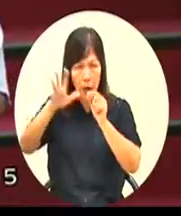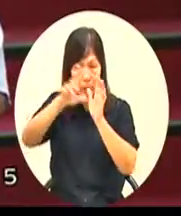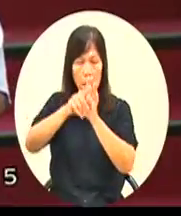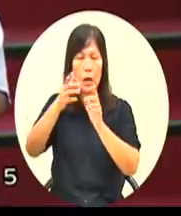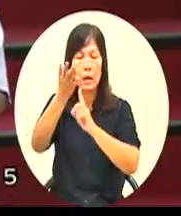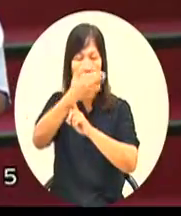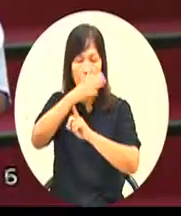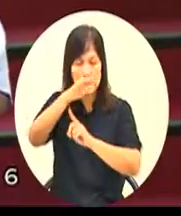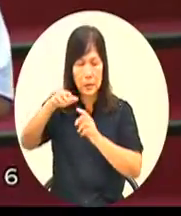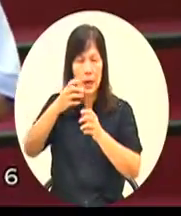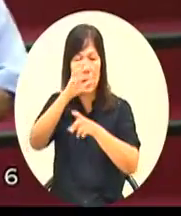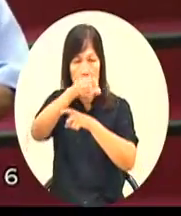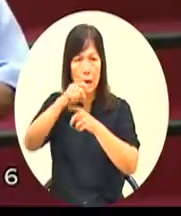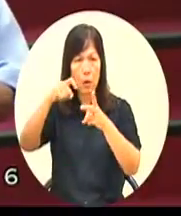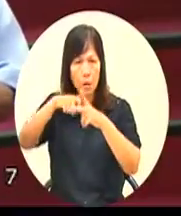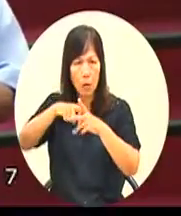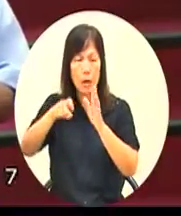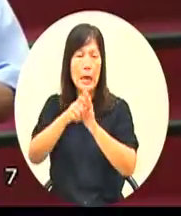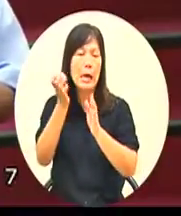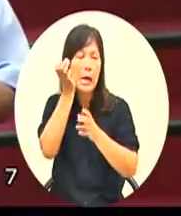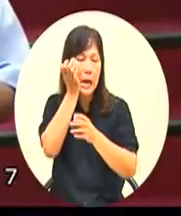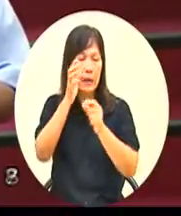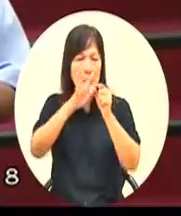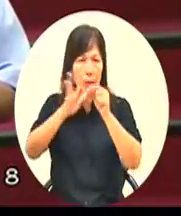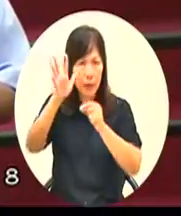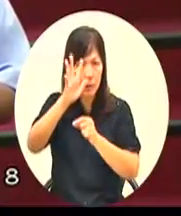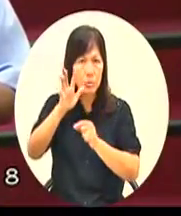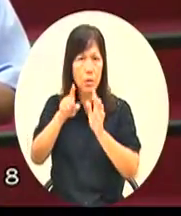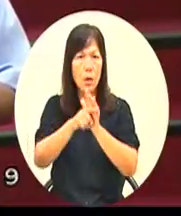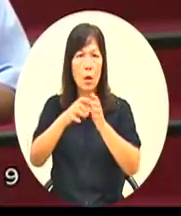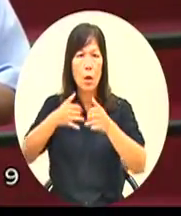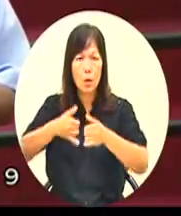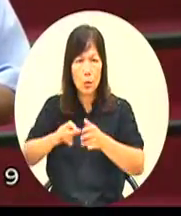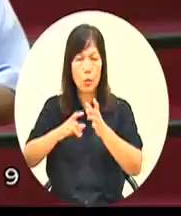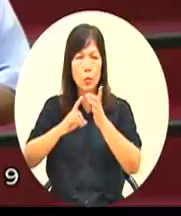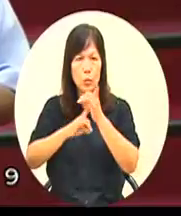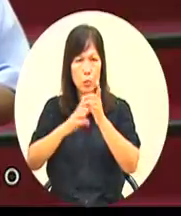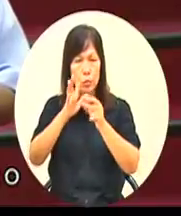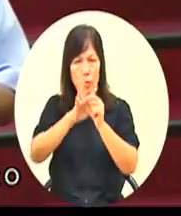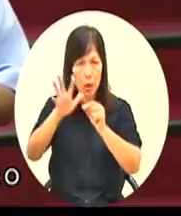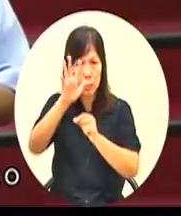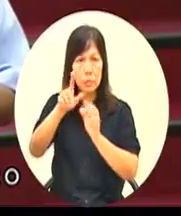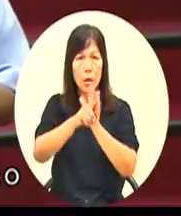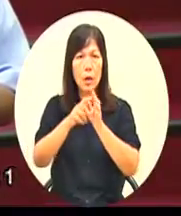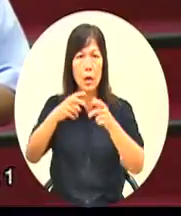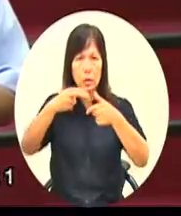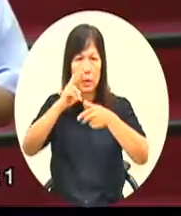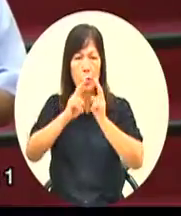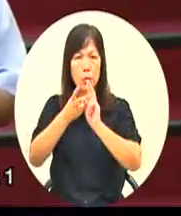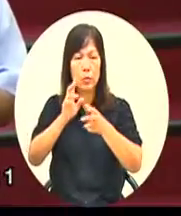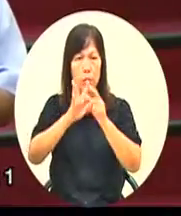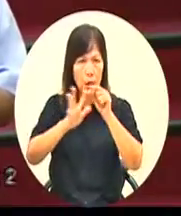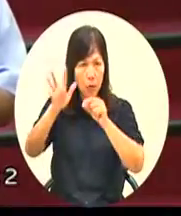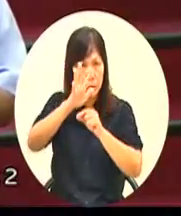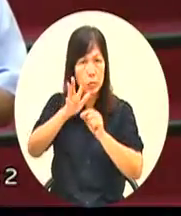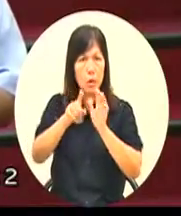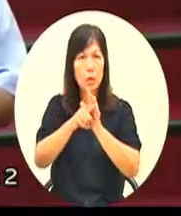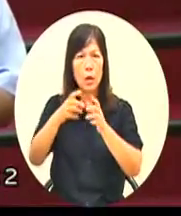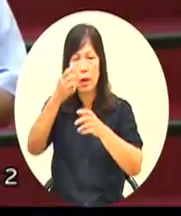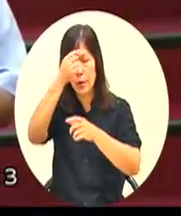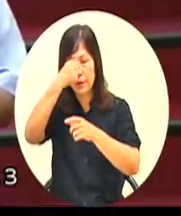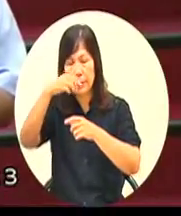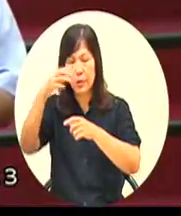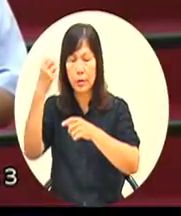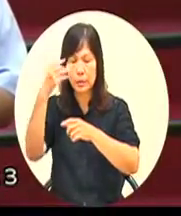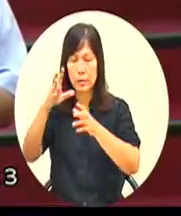工、冈山高中、鹿祖高中、仁武高中、凤兴